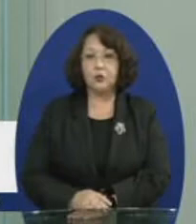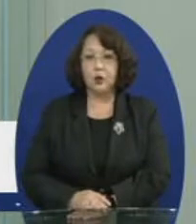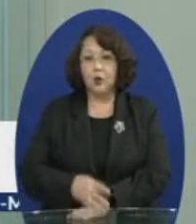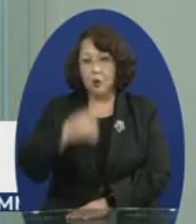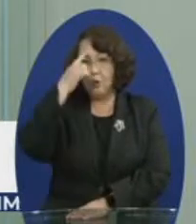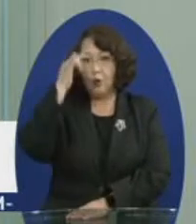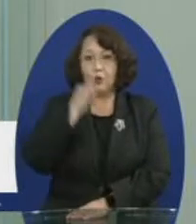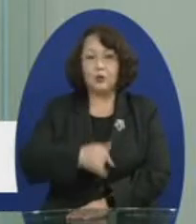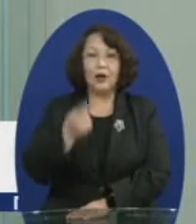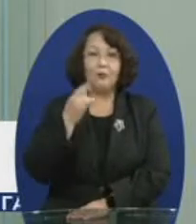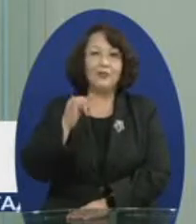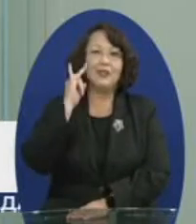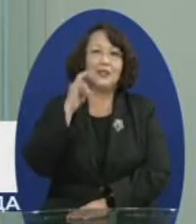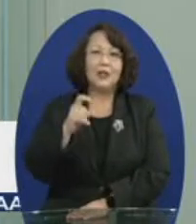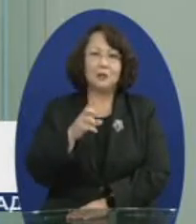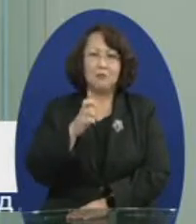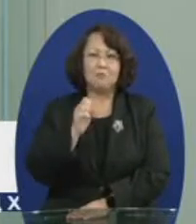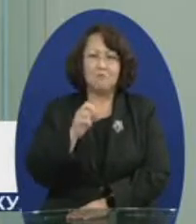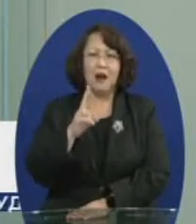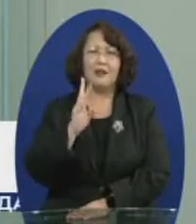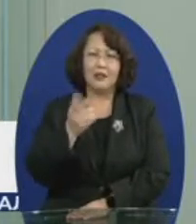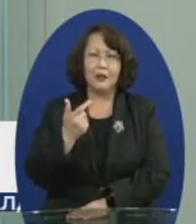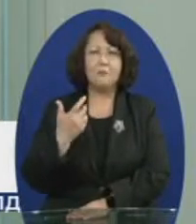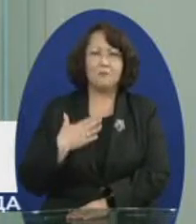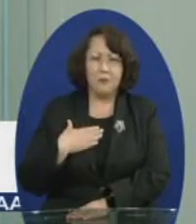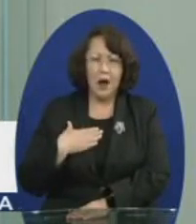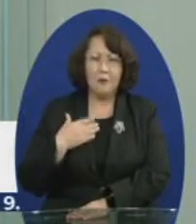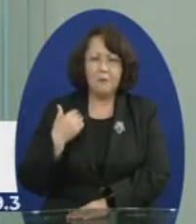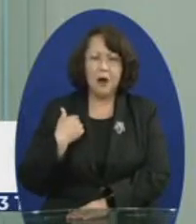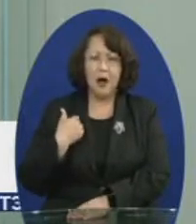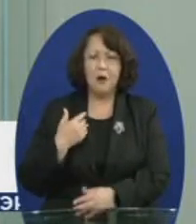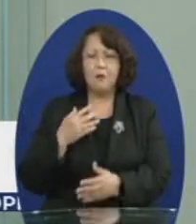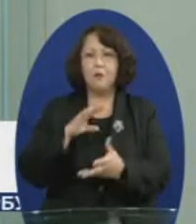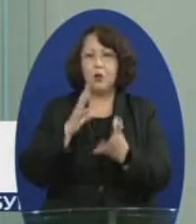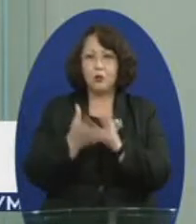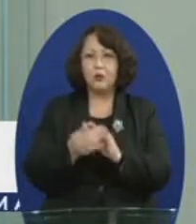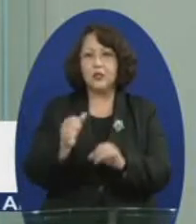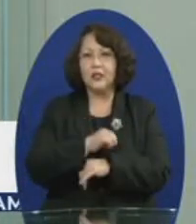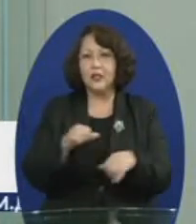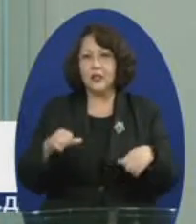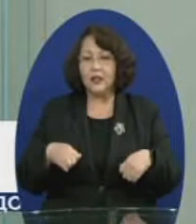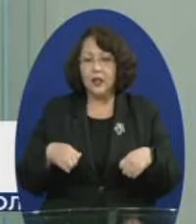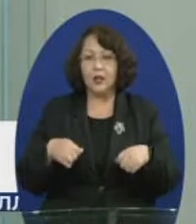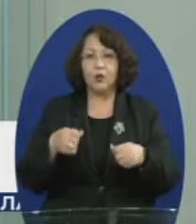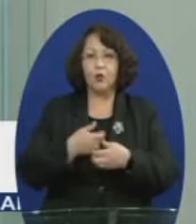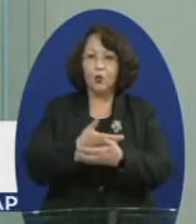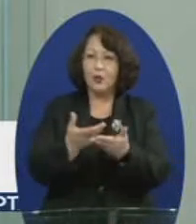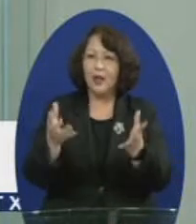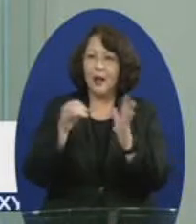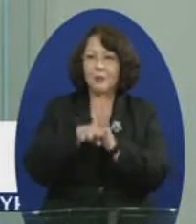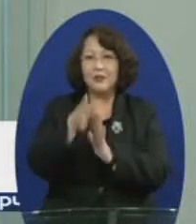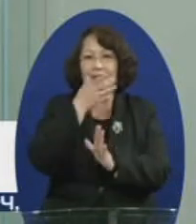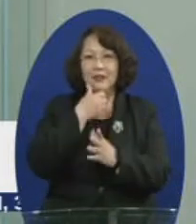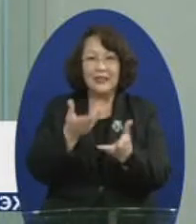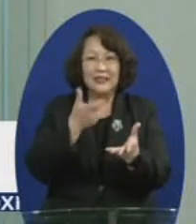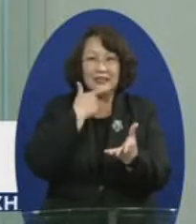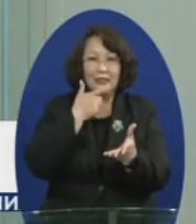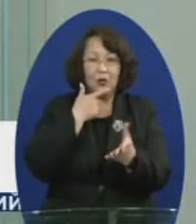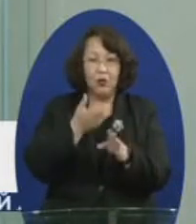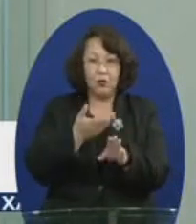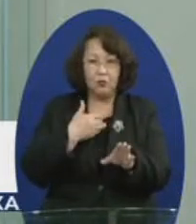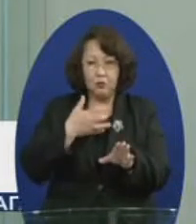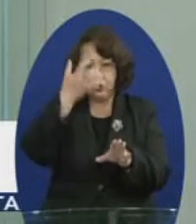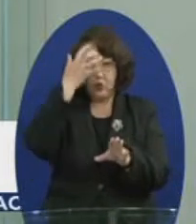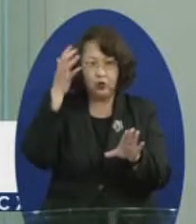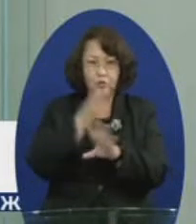юм. Монгол улс одоо хамгийн их баялагтай мөртлөө яагаад энэ баялагийнхаа өр өгөөжийг ард иргэдтэй одоо өргөж чаддгүй юм бэ гэдэг нь засаглалын